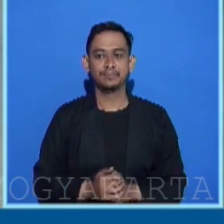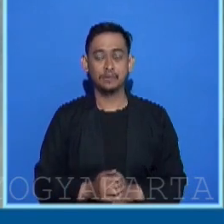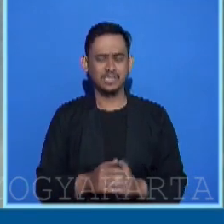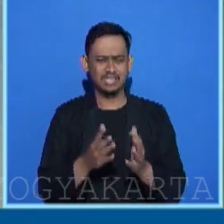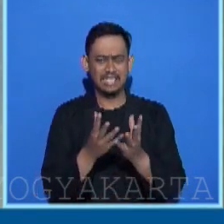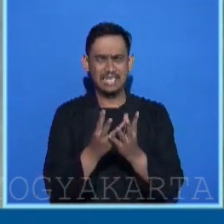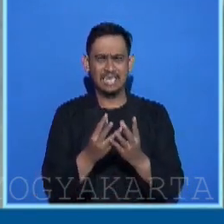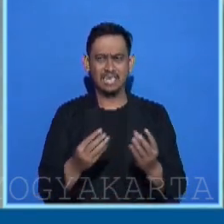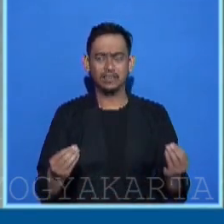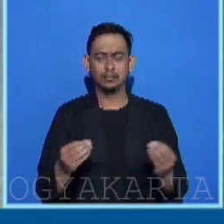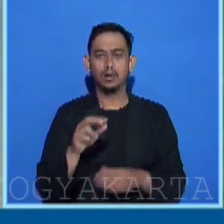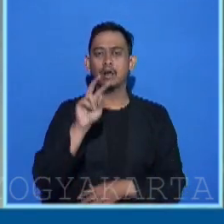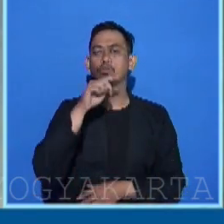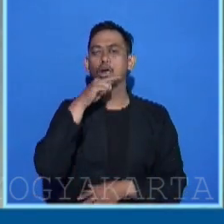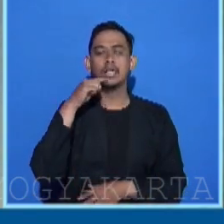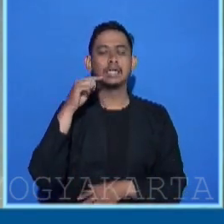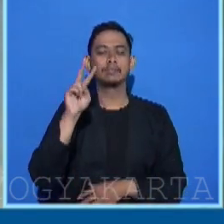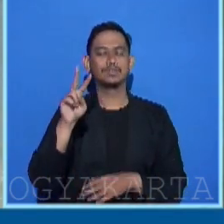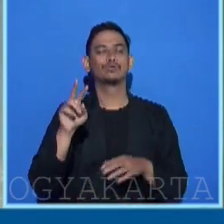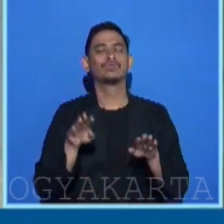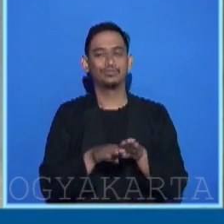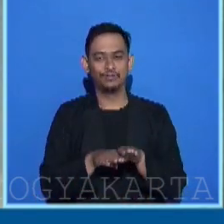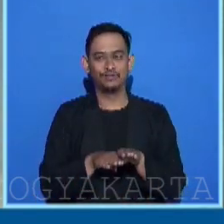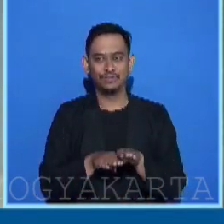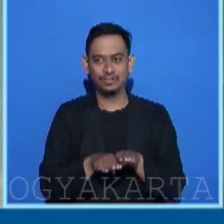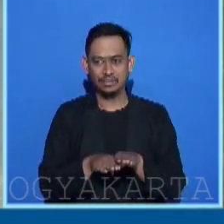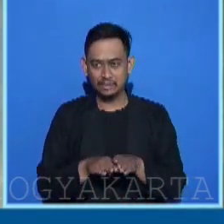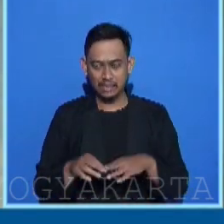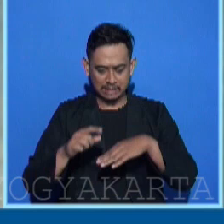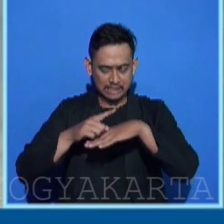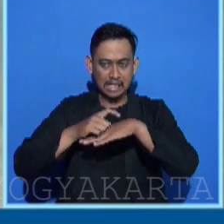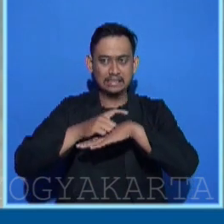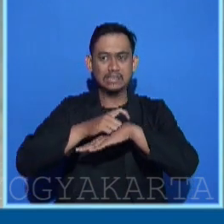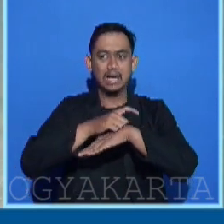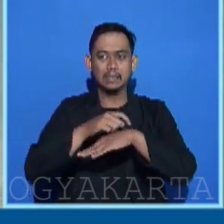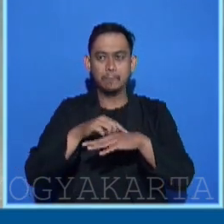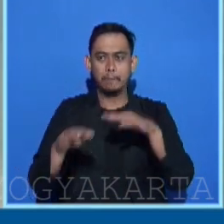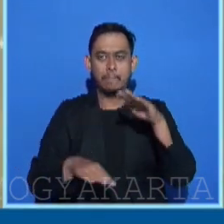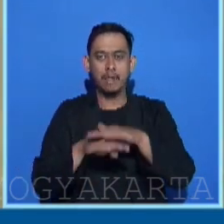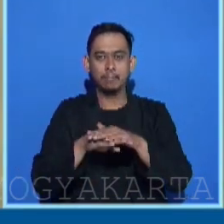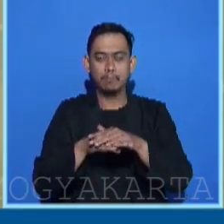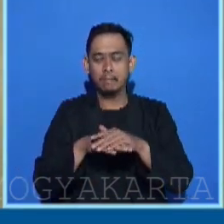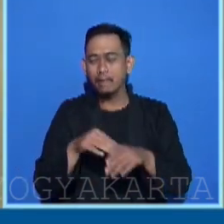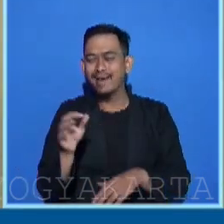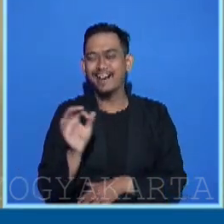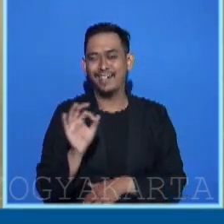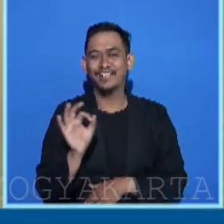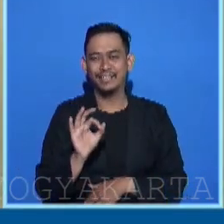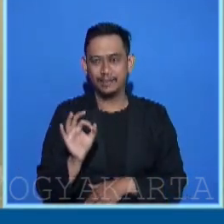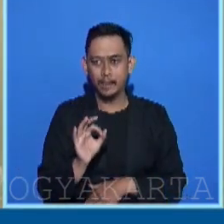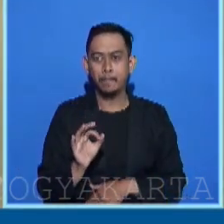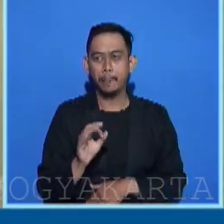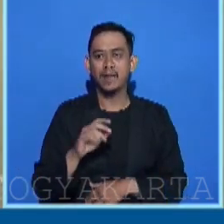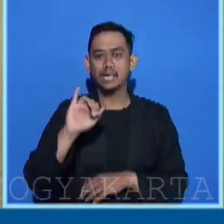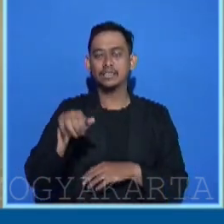kali Minggu top meniko maribayani produktivitas cacing sutra gardanipun mboten maksimal Mbah Joyo waleh bileh